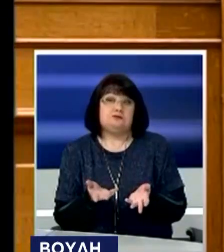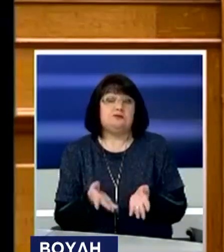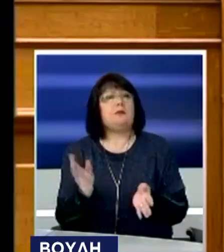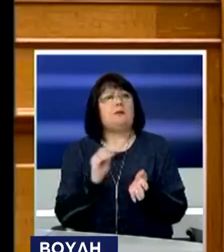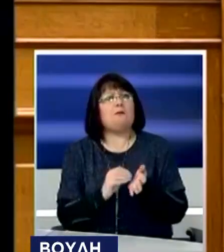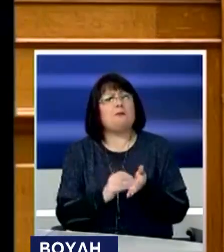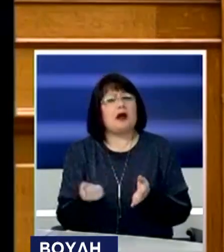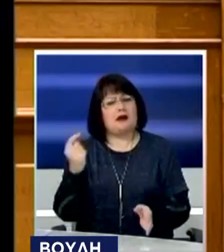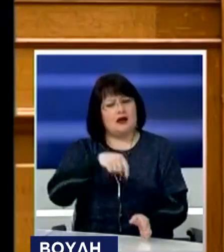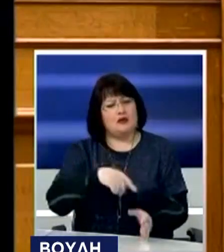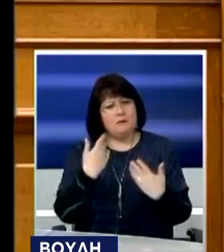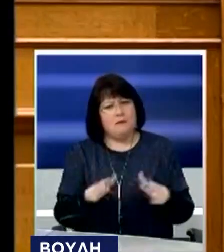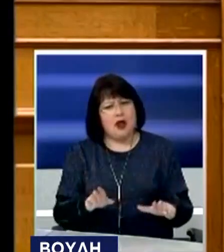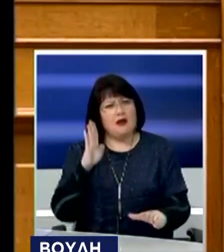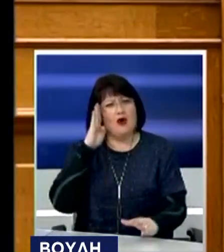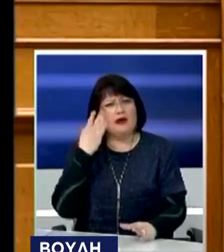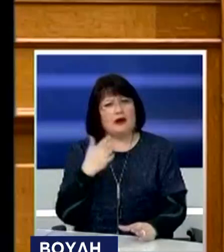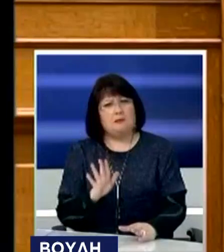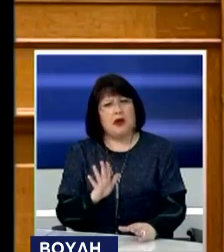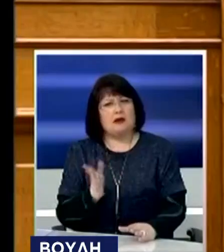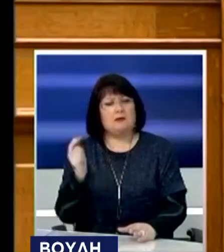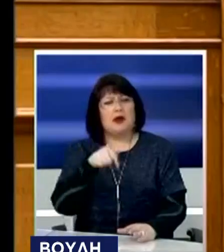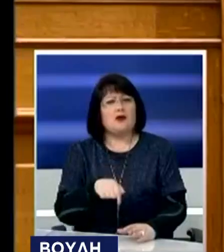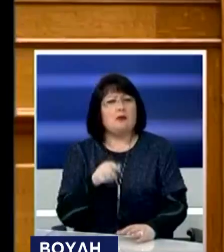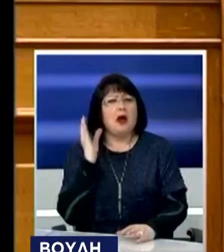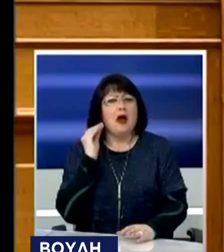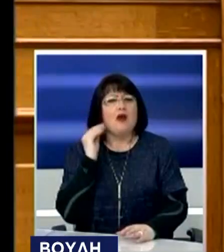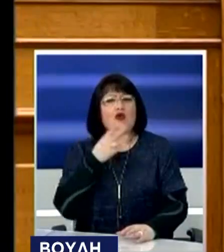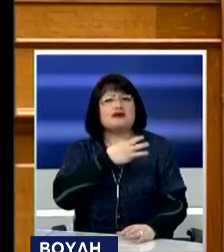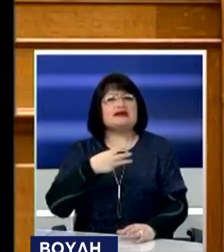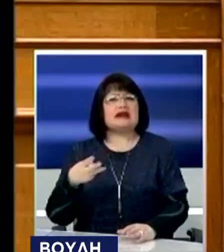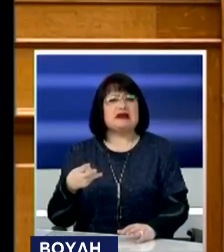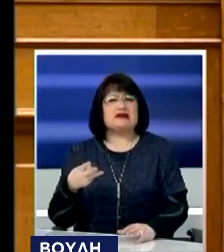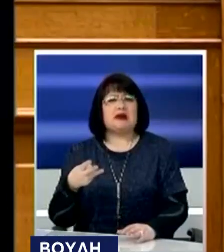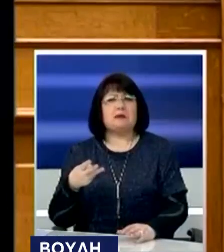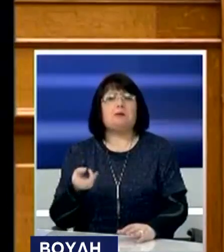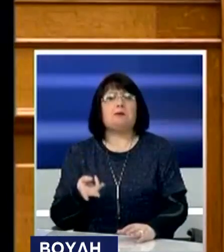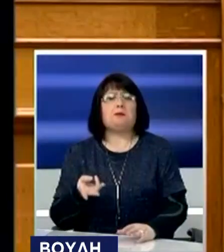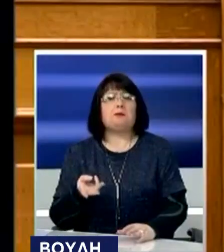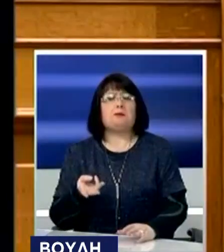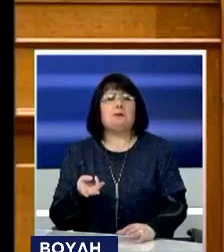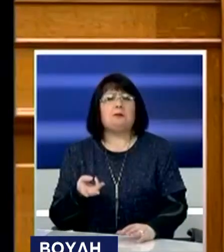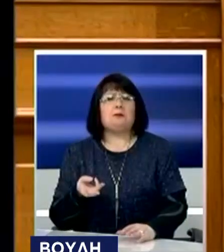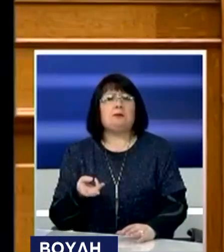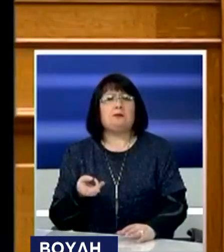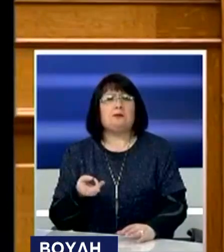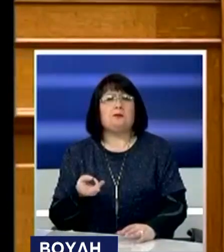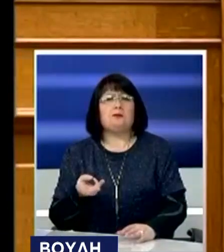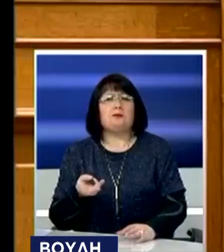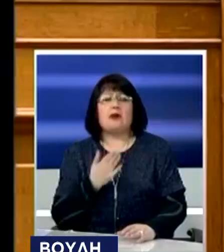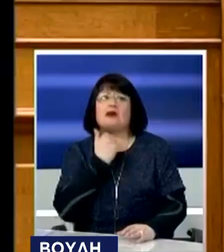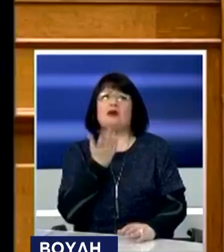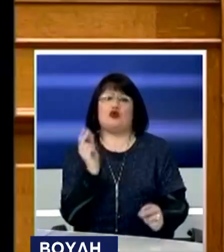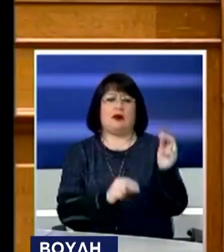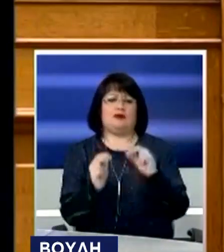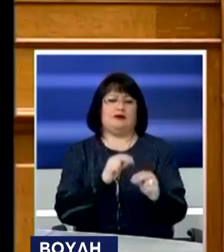επιστρέφω από τις Ηνωμένες Πολιτείες και ακούω το ΣΥΡΙΖΑ να λέει ότι δεν μπορούμε να